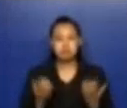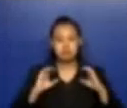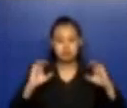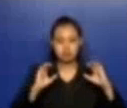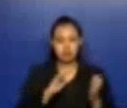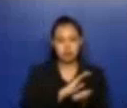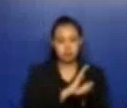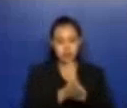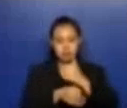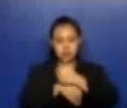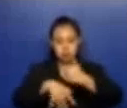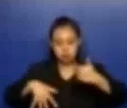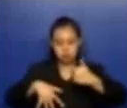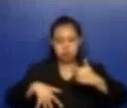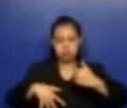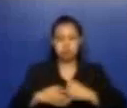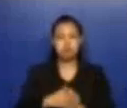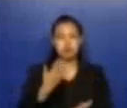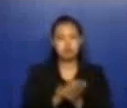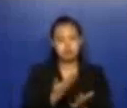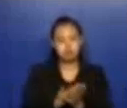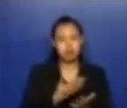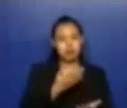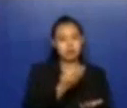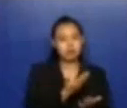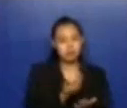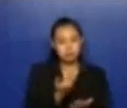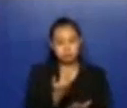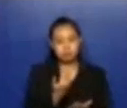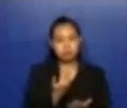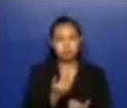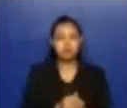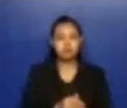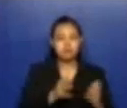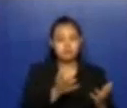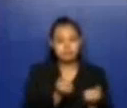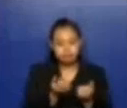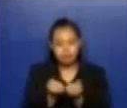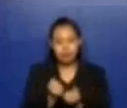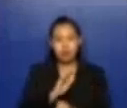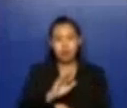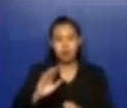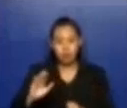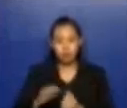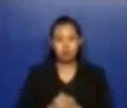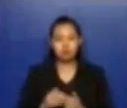โครงสร้างรายได้ของท้องถิ่นให้ท้องถิ่นพึ่งพาตนเองได้เอาชาร์ตลงก่อนได้เลย